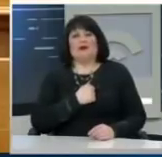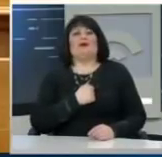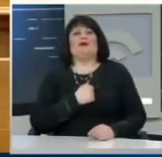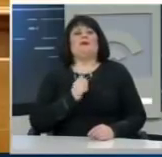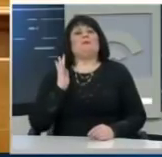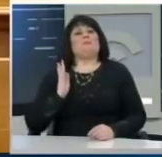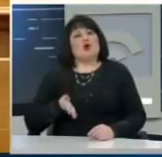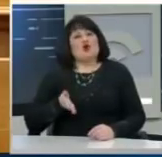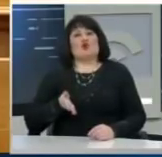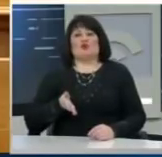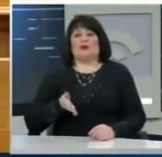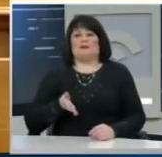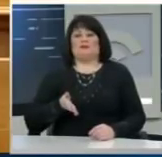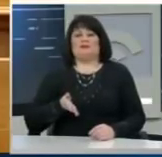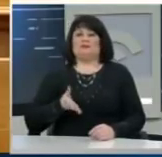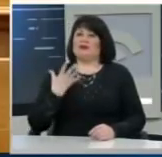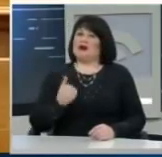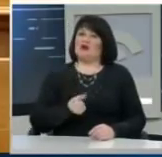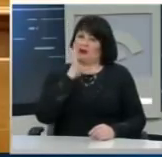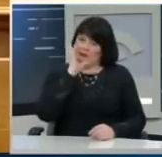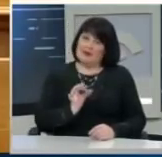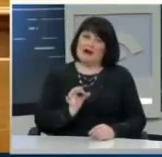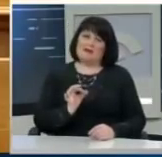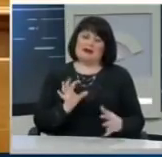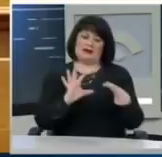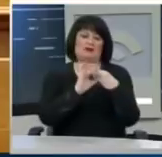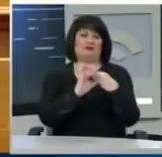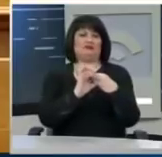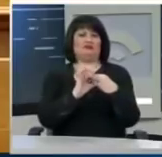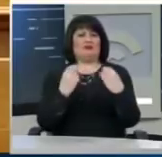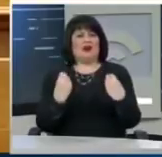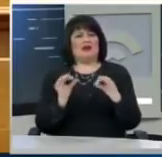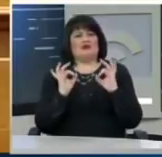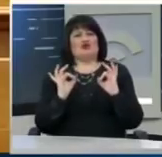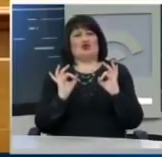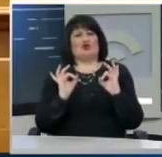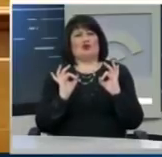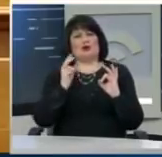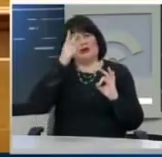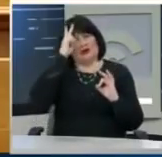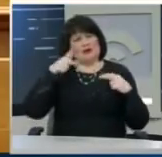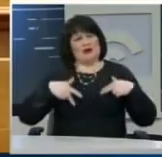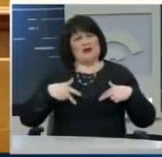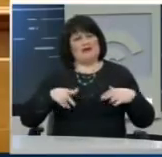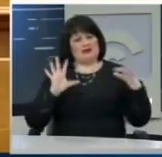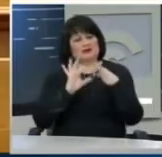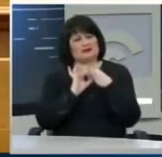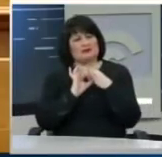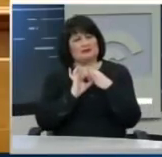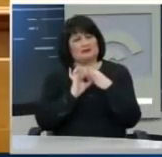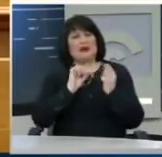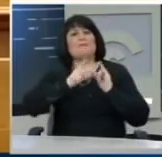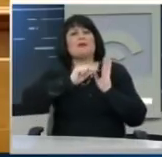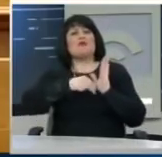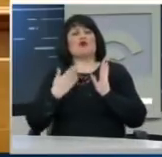ότι μπορούμε να έχουμε μια ουσιαστική και φυσιολογική σχέση με την κυβέρνηση τη γερμανική σήμερα, έξω από τα